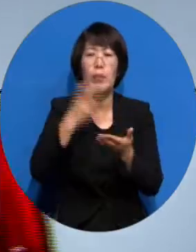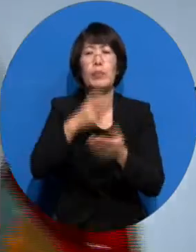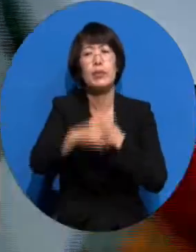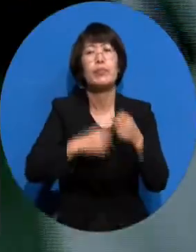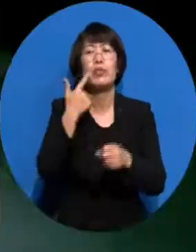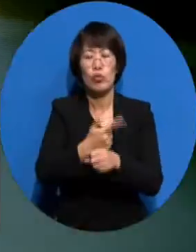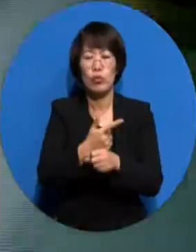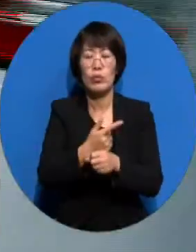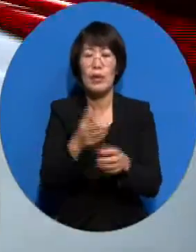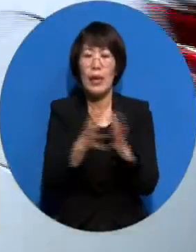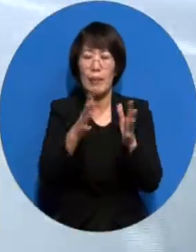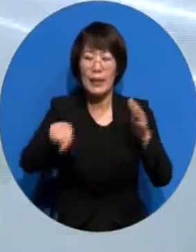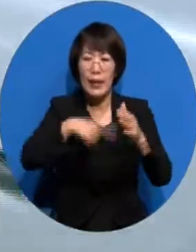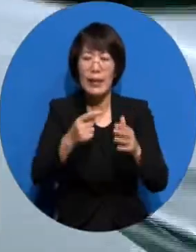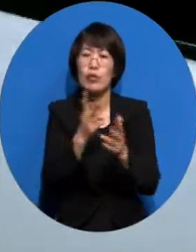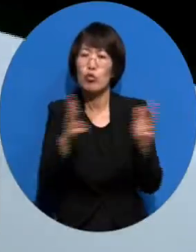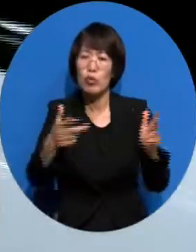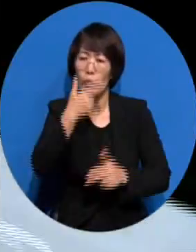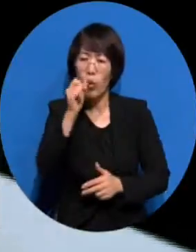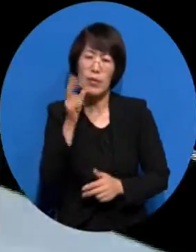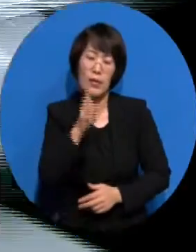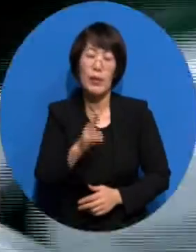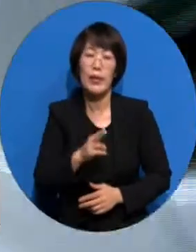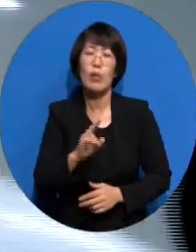적용돼 공동주택 주차난을 심화시키고